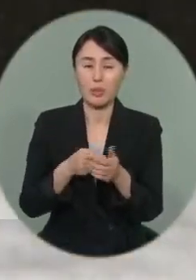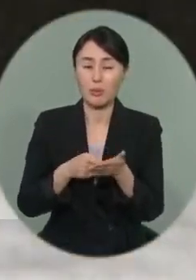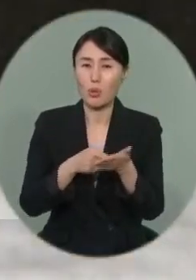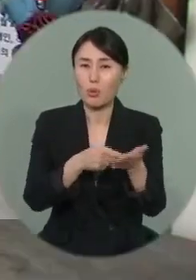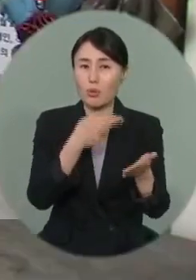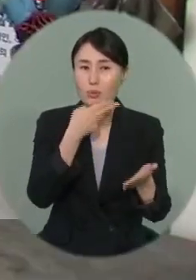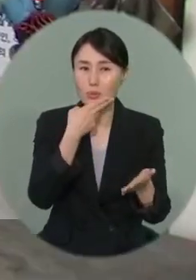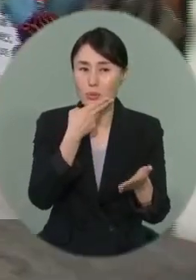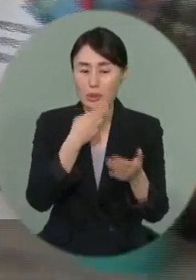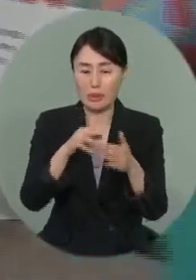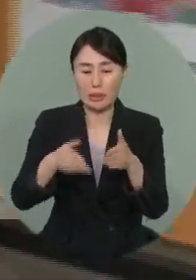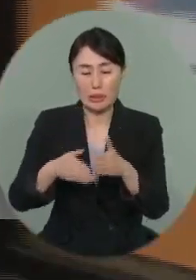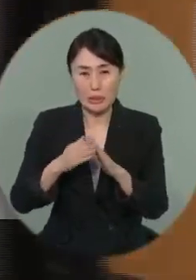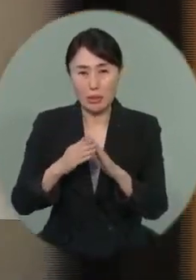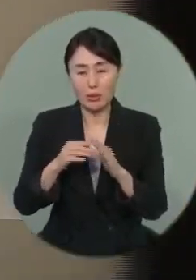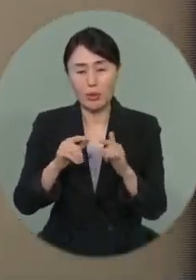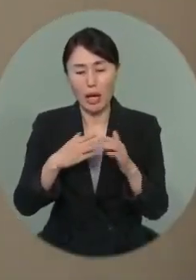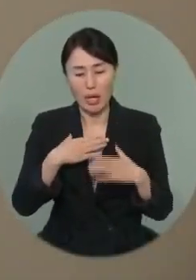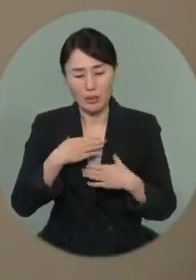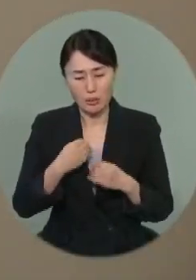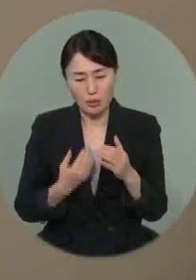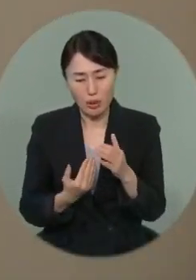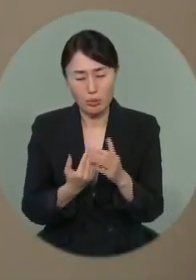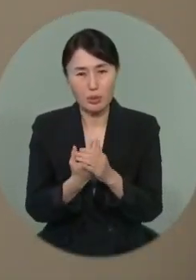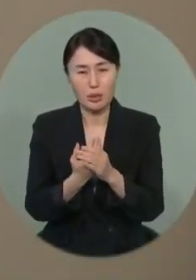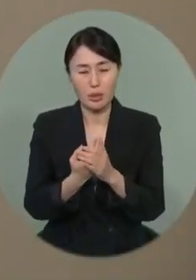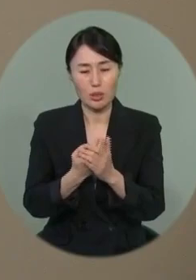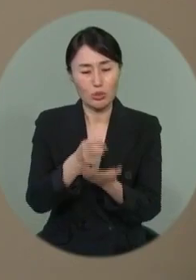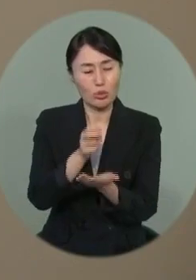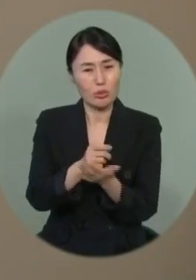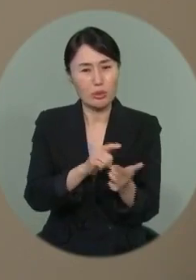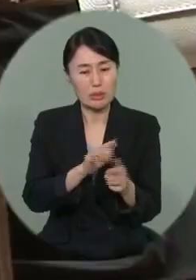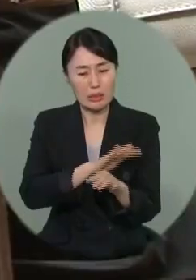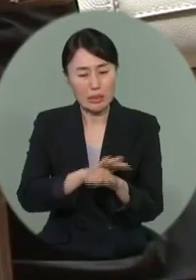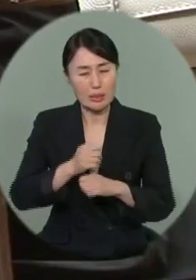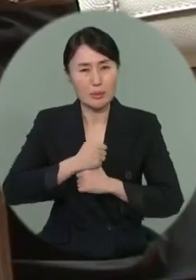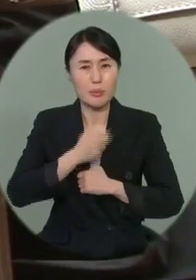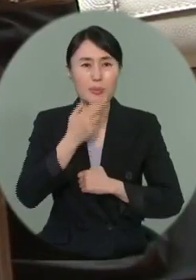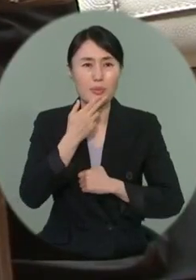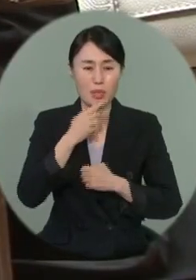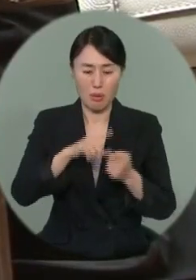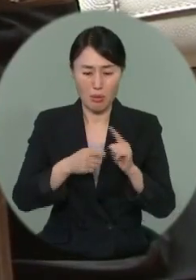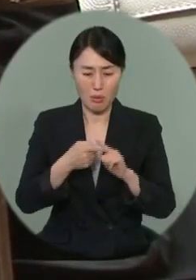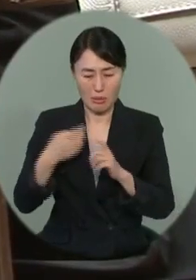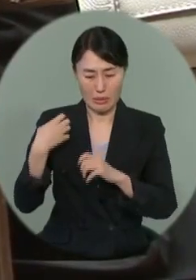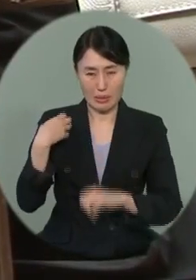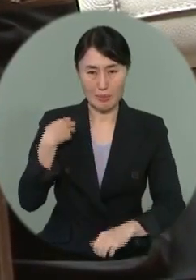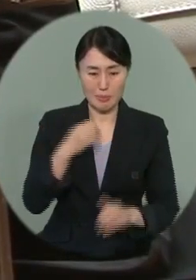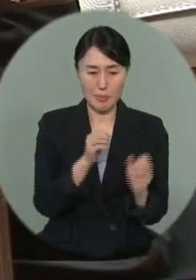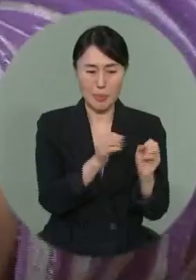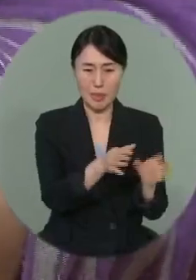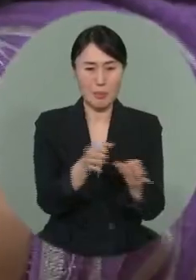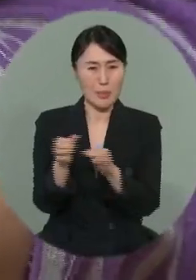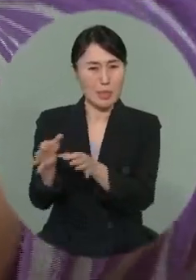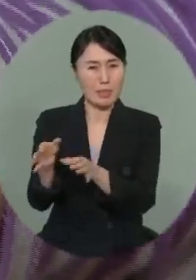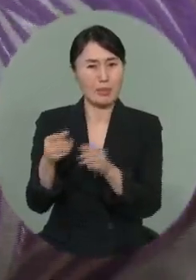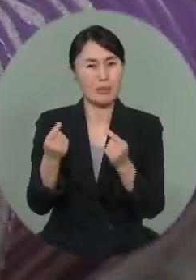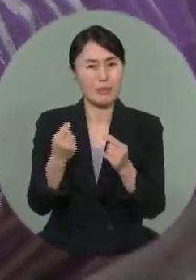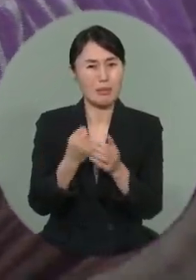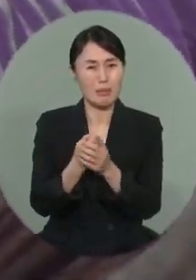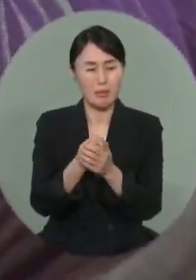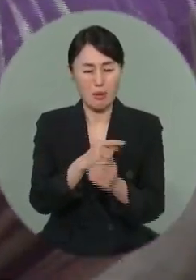등 안전사고 매뉴얼도 지키지 않았습니다. 이를 지켜보는 유족들은 서로 책임을 떠넘기는 게 아니냐며 분통을